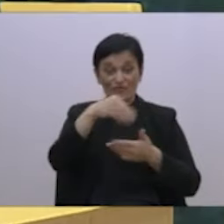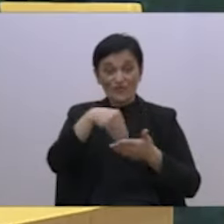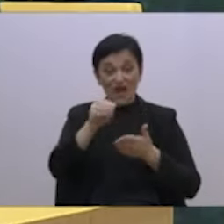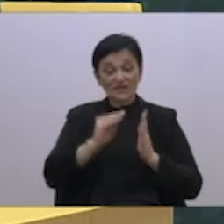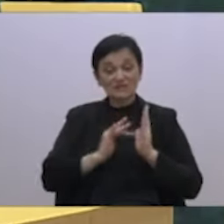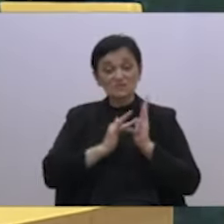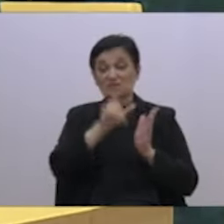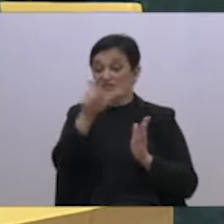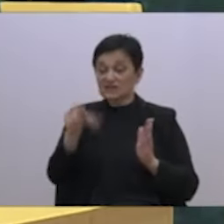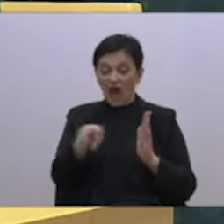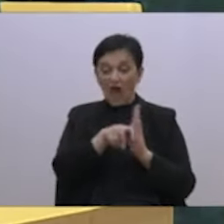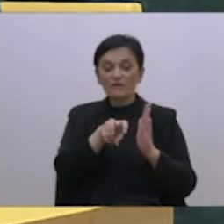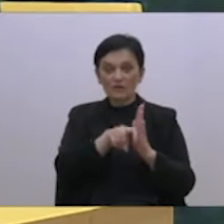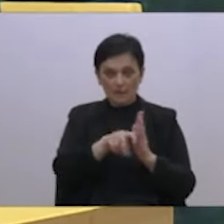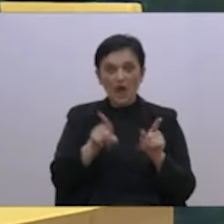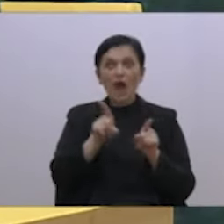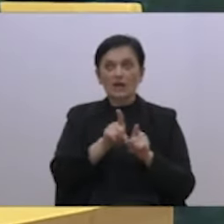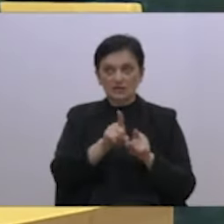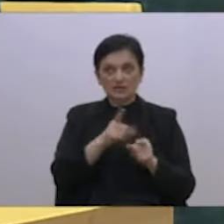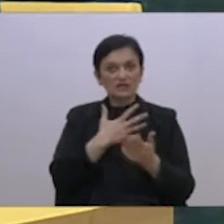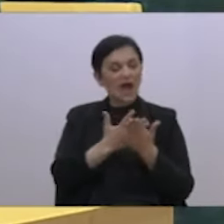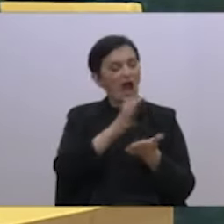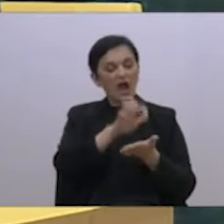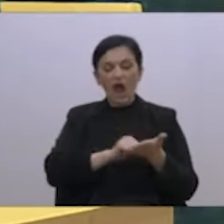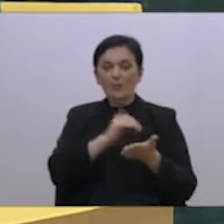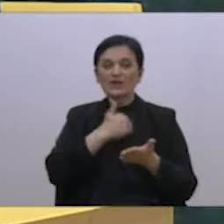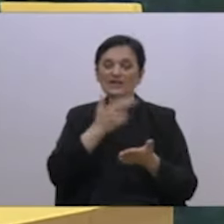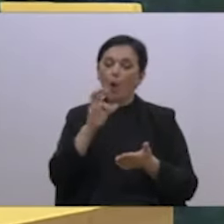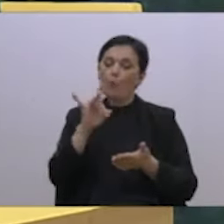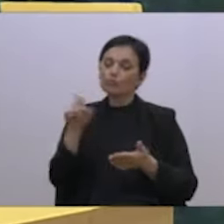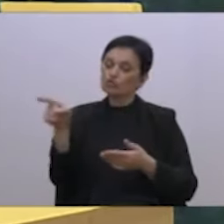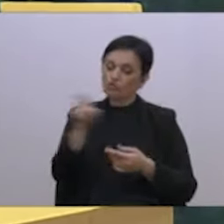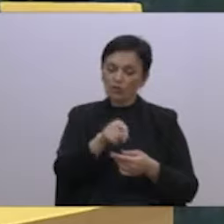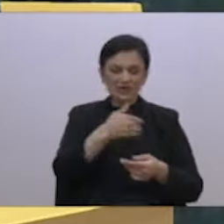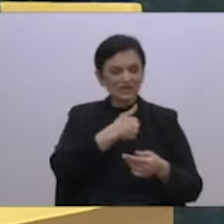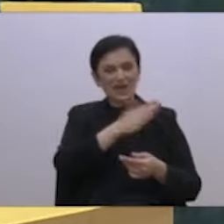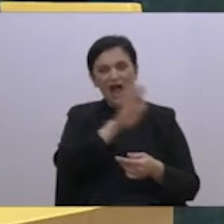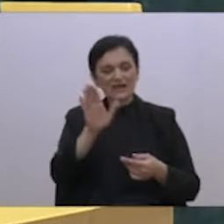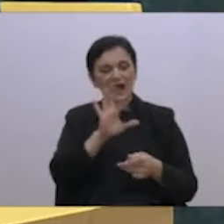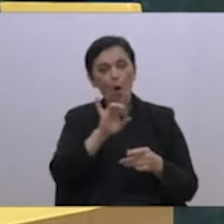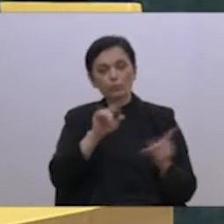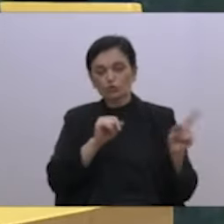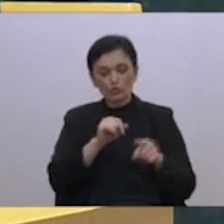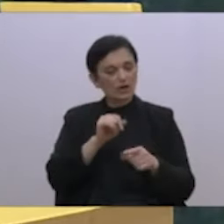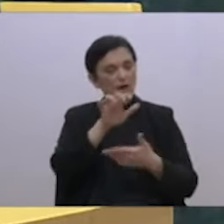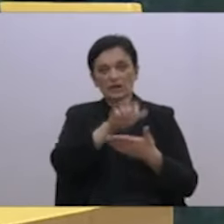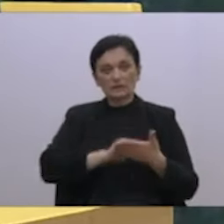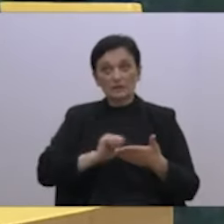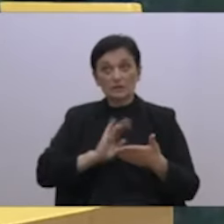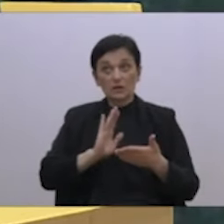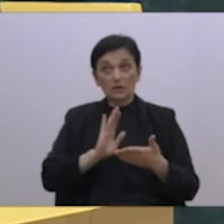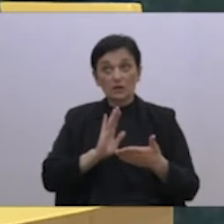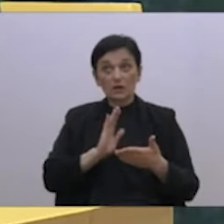მგზავრების გადასაყვანად, კი ბატონო, ასეთი აქტივები არ იბეგრება, გინდ ოფშორიდან შემოვიდეს და გინდა რა ოფშორიდან არ იბეგრება.